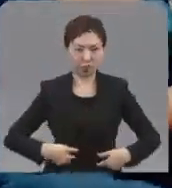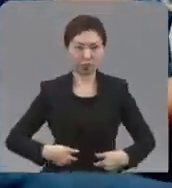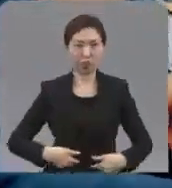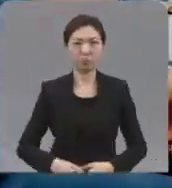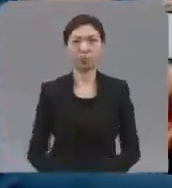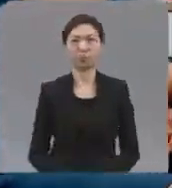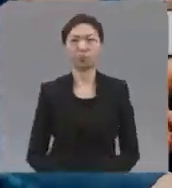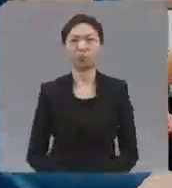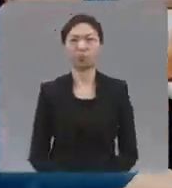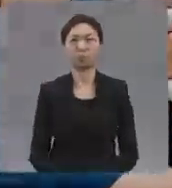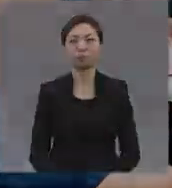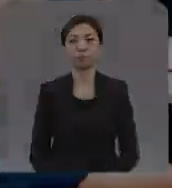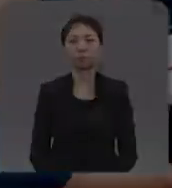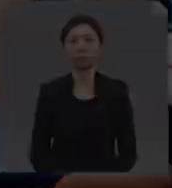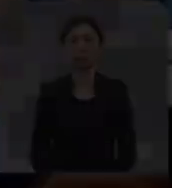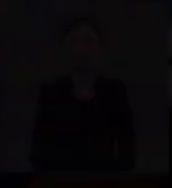dampak negatif dari Ai itu sendiri